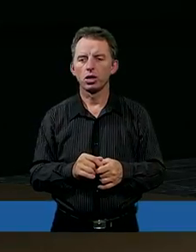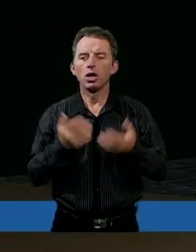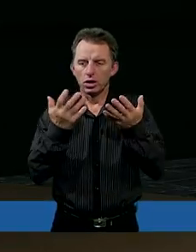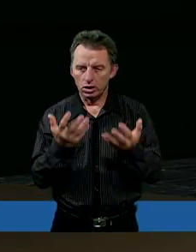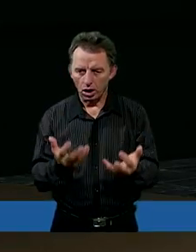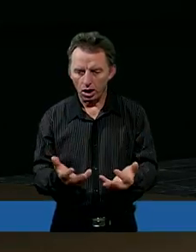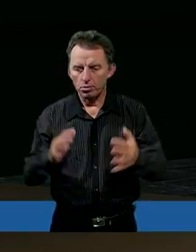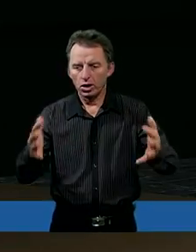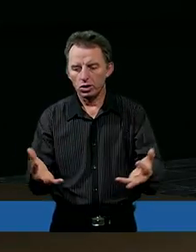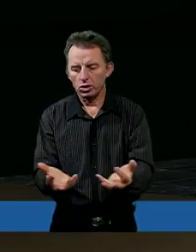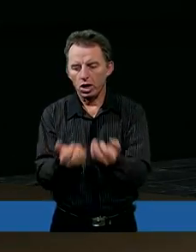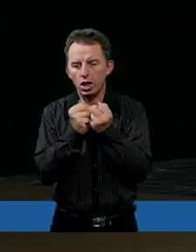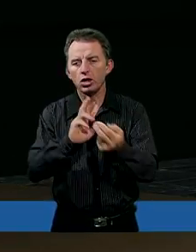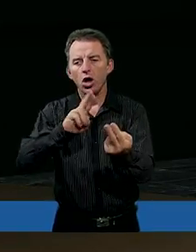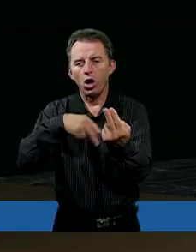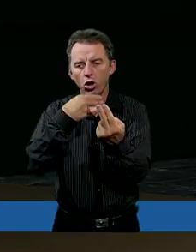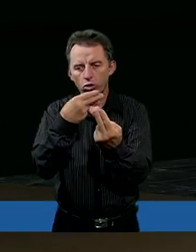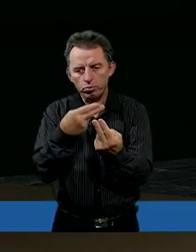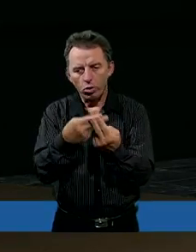chcemy znaleźć odpowiedź